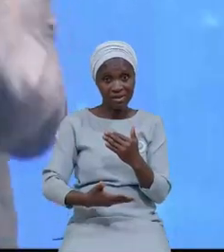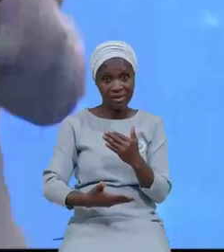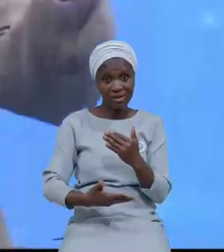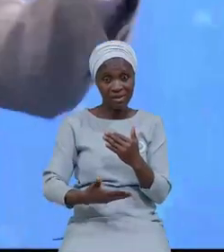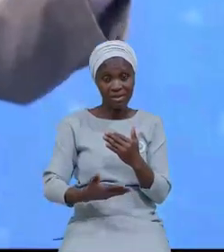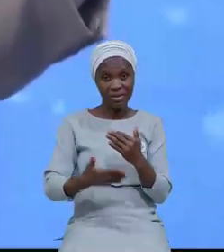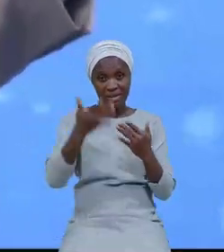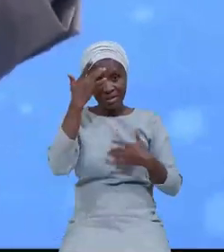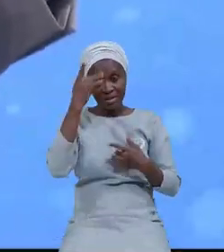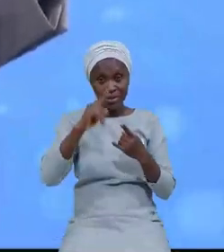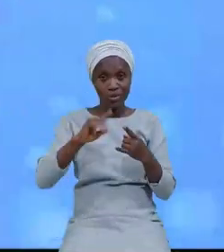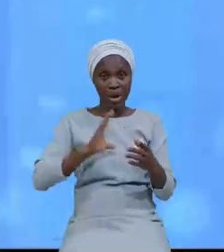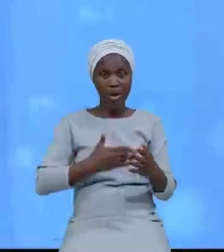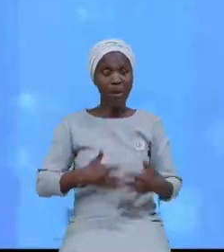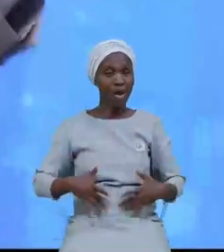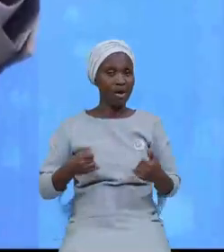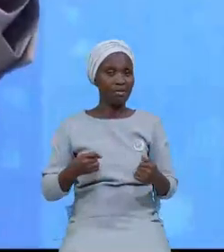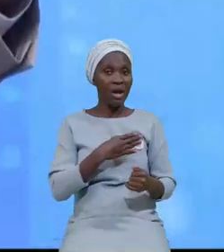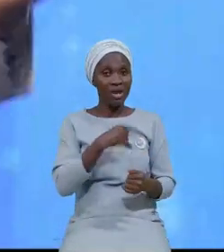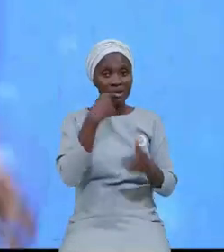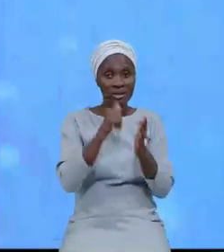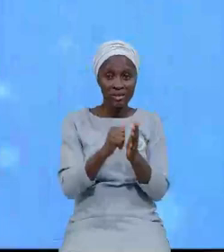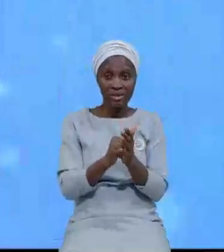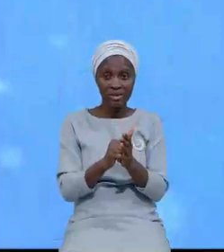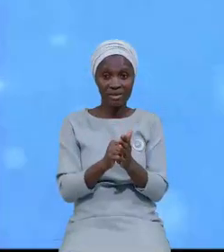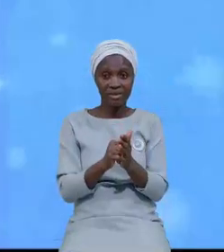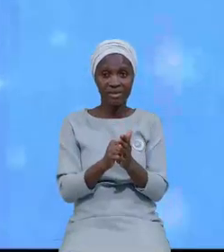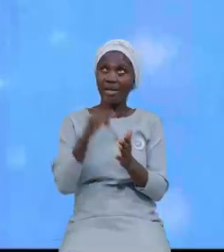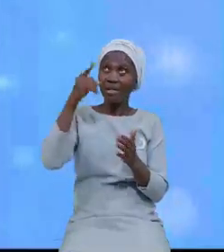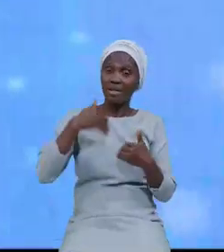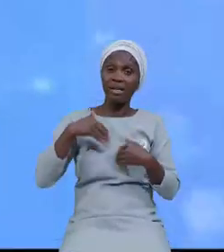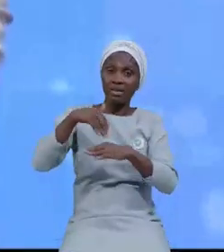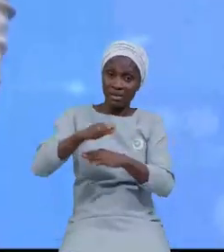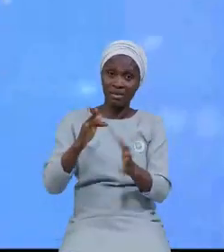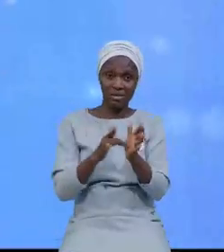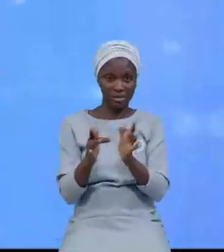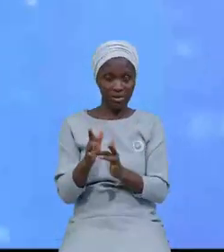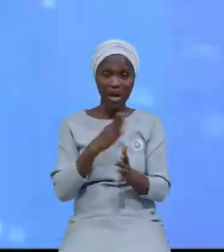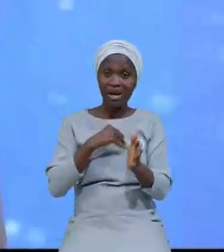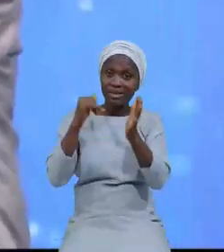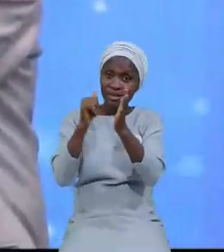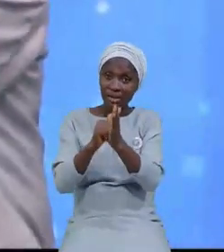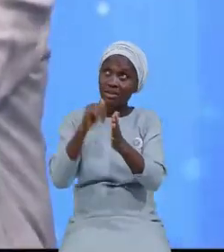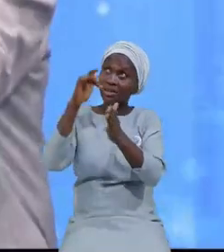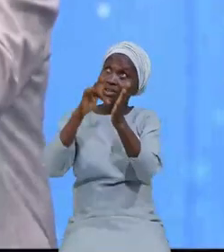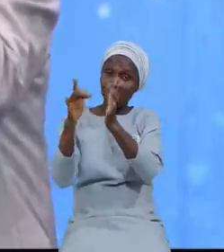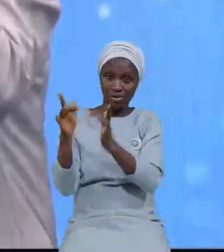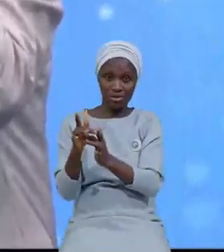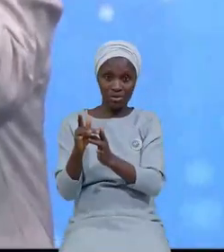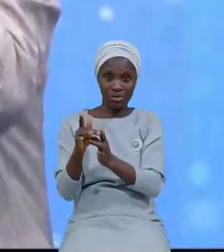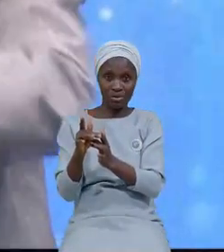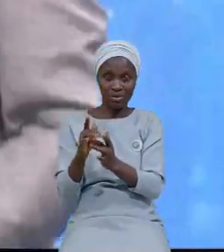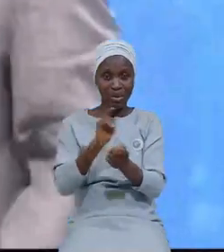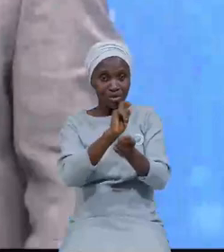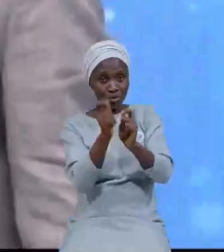invité la maladie dans nos vies et il dit il a envoyé Jésus et ce Jésus